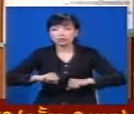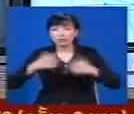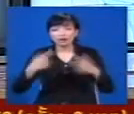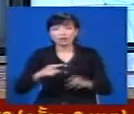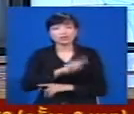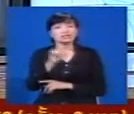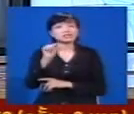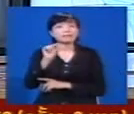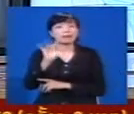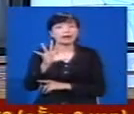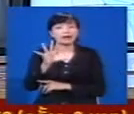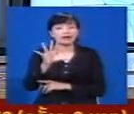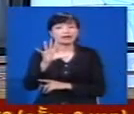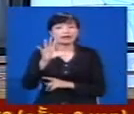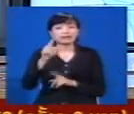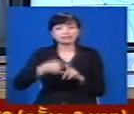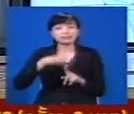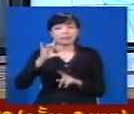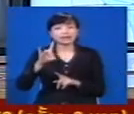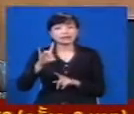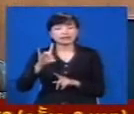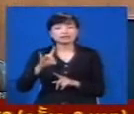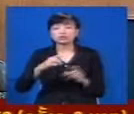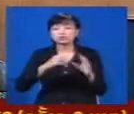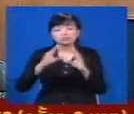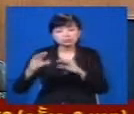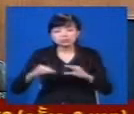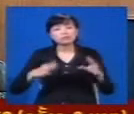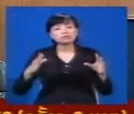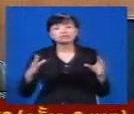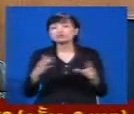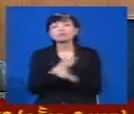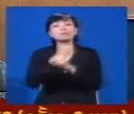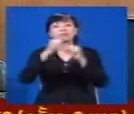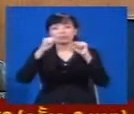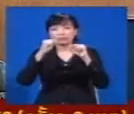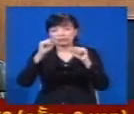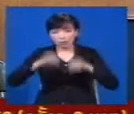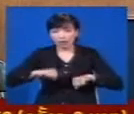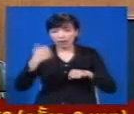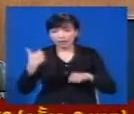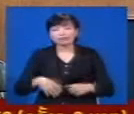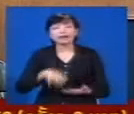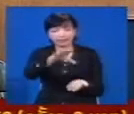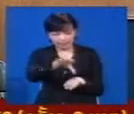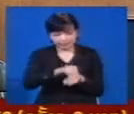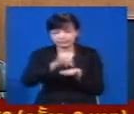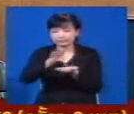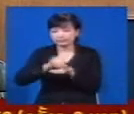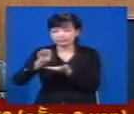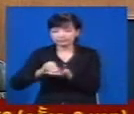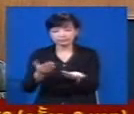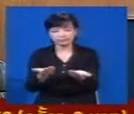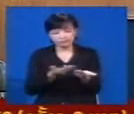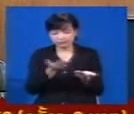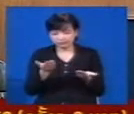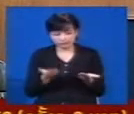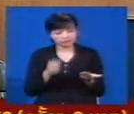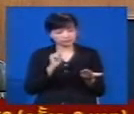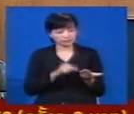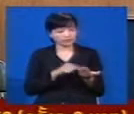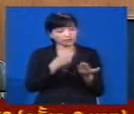ซึ่งวันนั้นเนี่ยมีประเด็นมากมายนะครับเราจะนำผลการศึกษาของรายงานคณะกรร